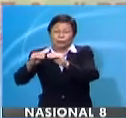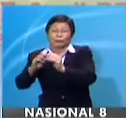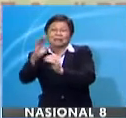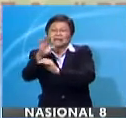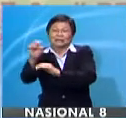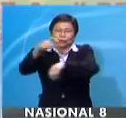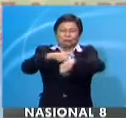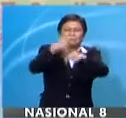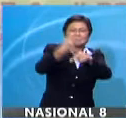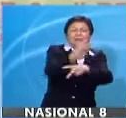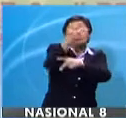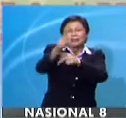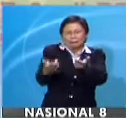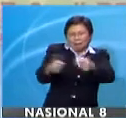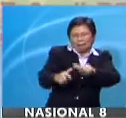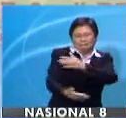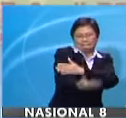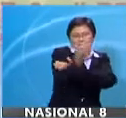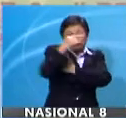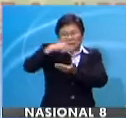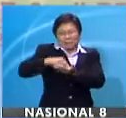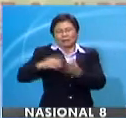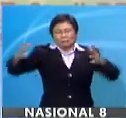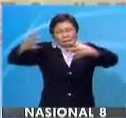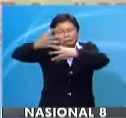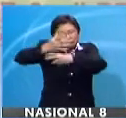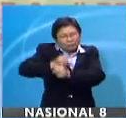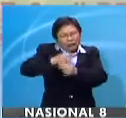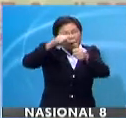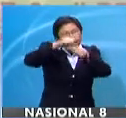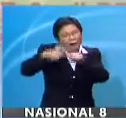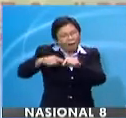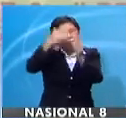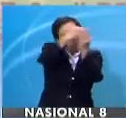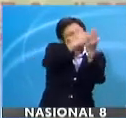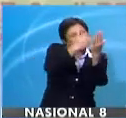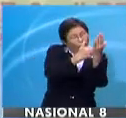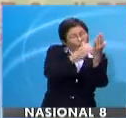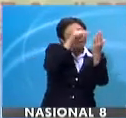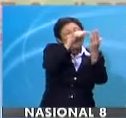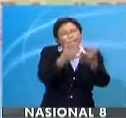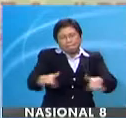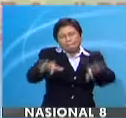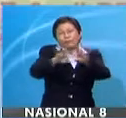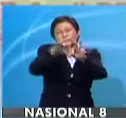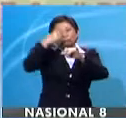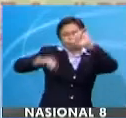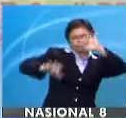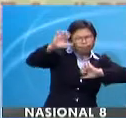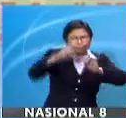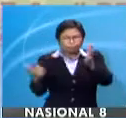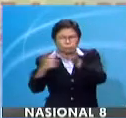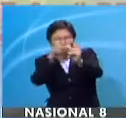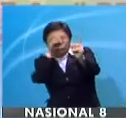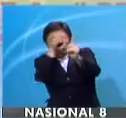memasuki edisi ke-13 juga berlangsung pagi tadi, merumuskan pelbagai agenda, antaranya perkara yang penting untuk menilai semula